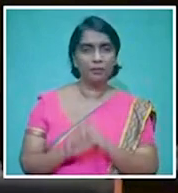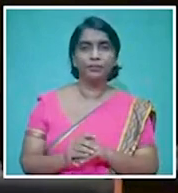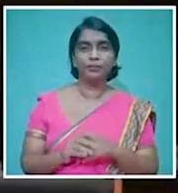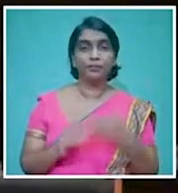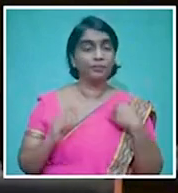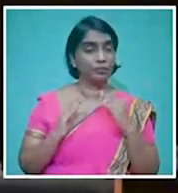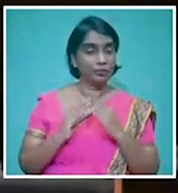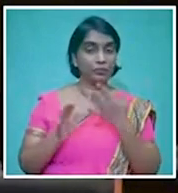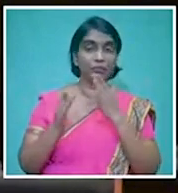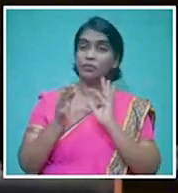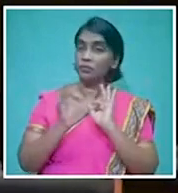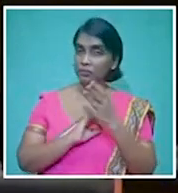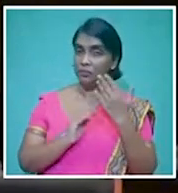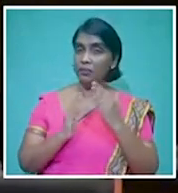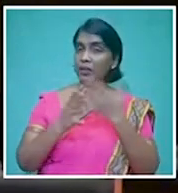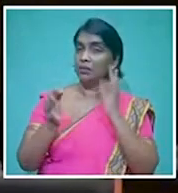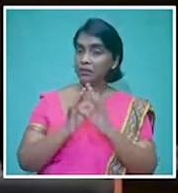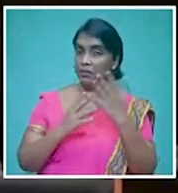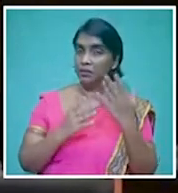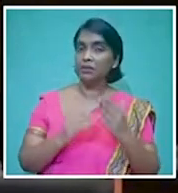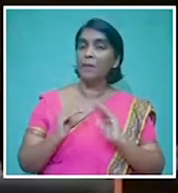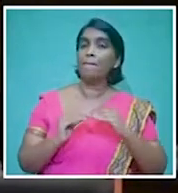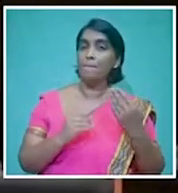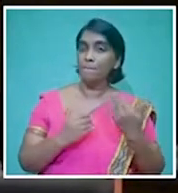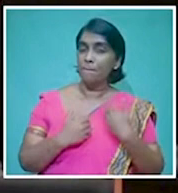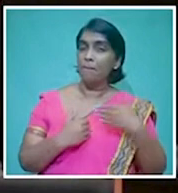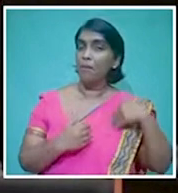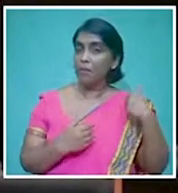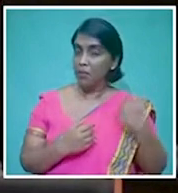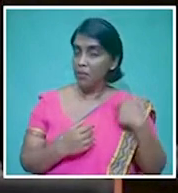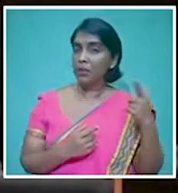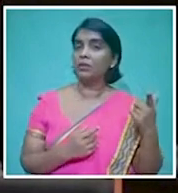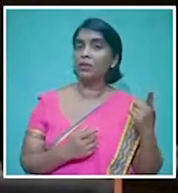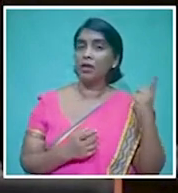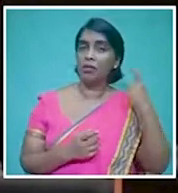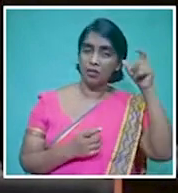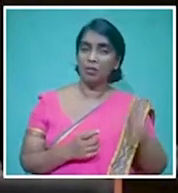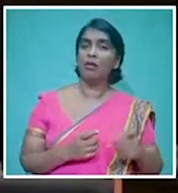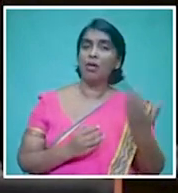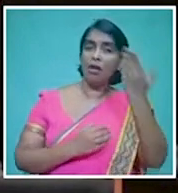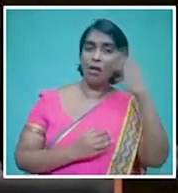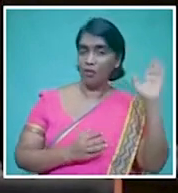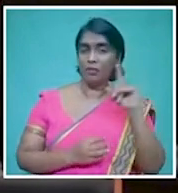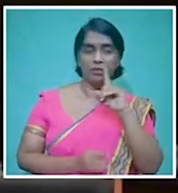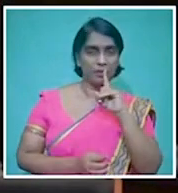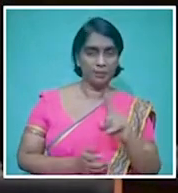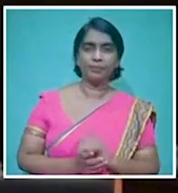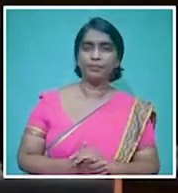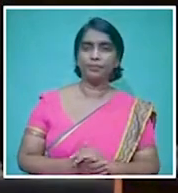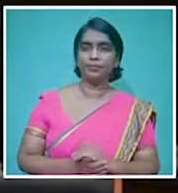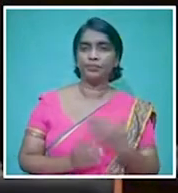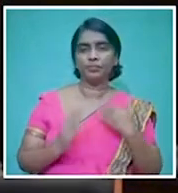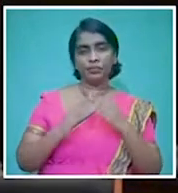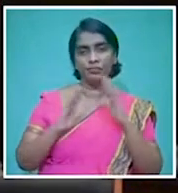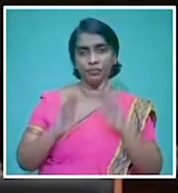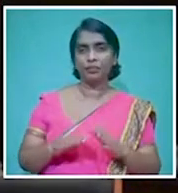ගෙදර පුච්චලා ගිනි තියලා ඊට අමතරව මගේ ප්‍රධාන ආරක්ෂක නිලධාරිය අයින් කරන්න ගියා. මම ගෙදර